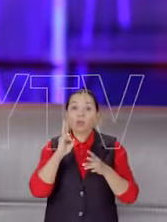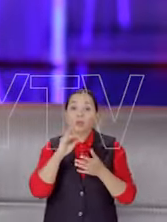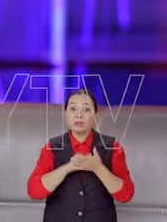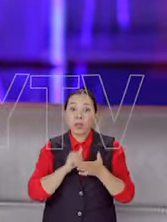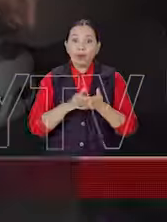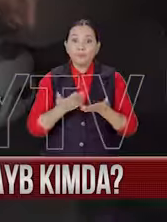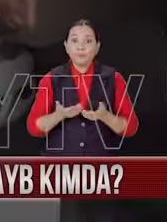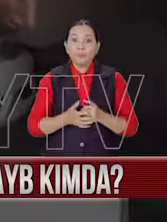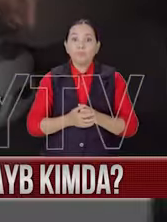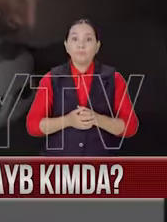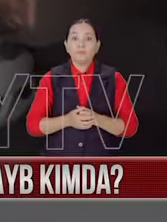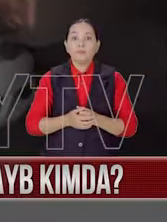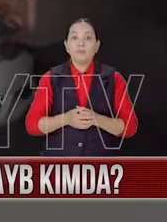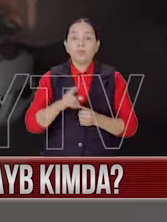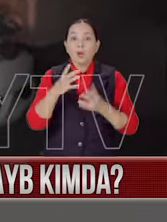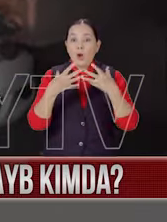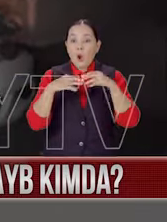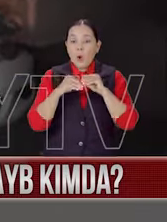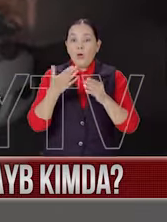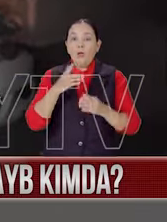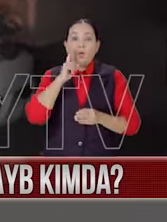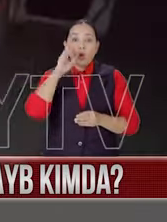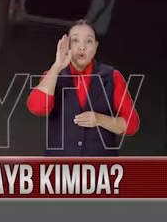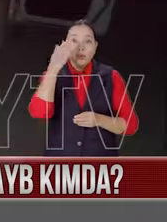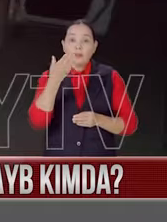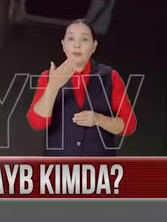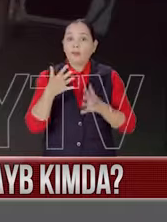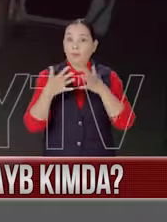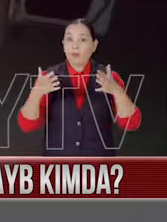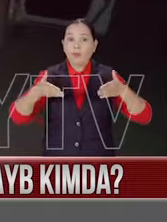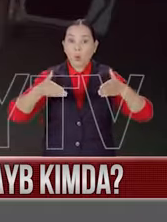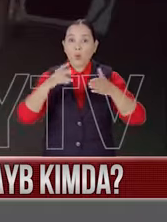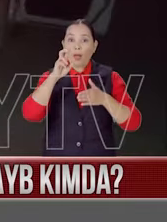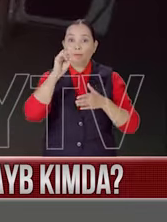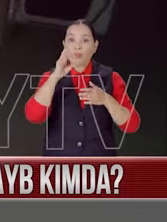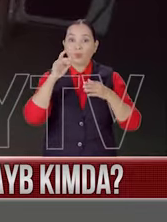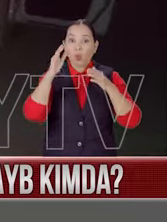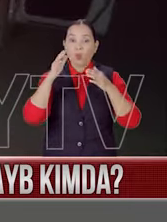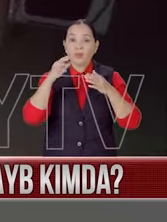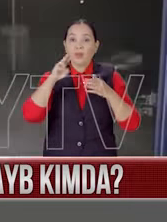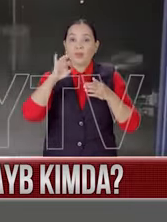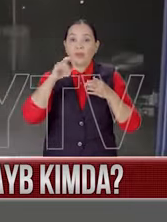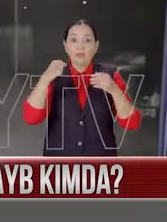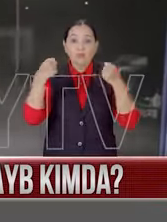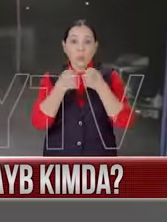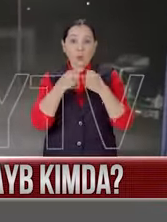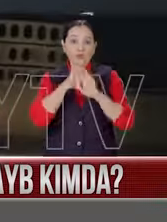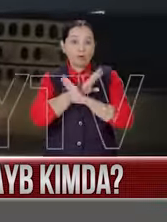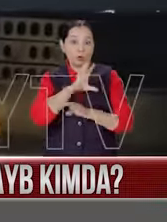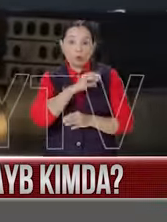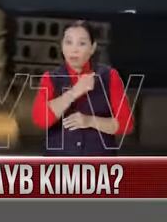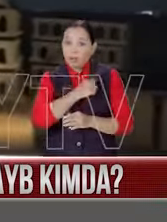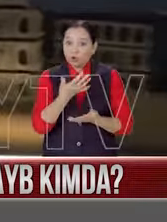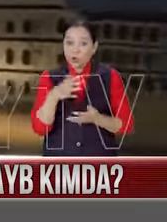sabab? Ulangan oilali yosh yigitning keng yo'lda beton plitaga urilib vafot etgani achinarli